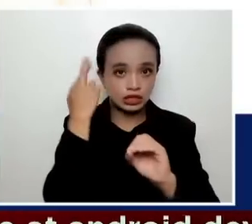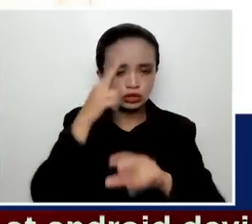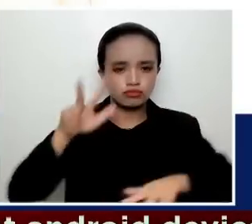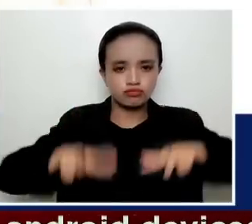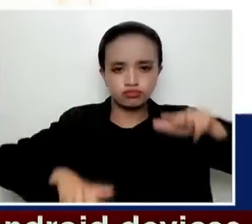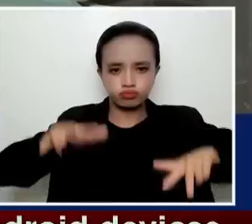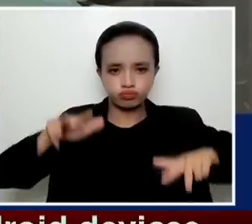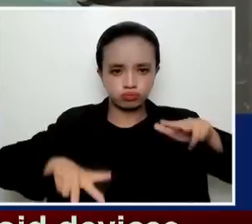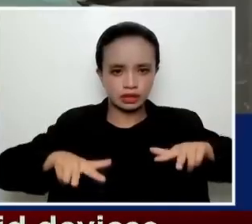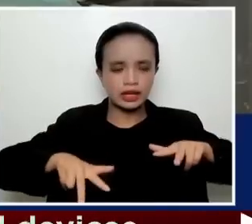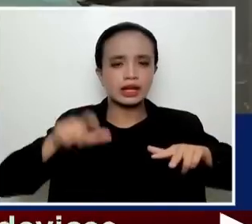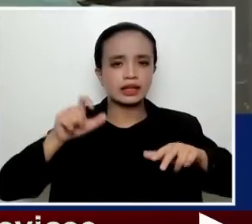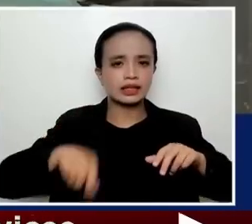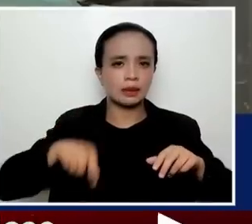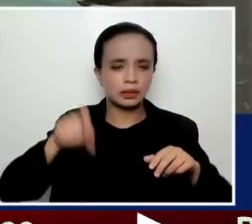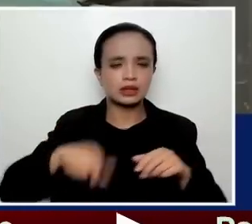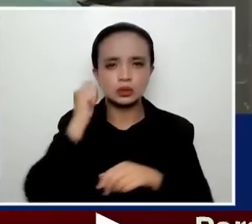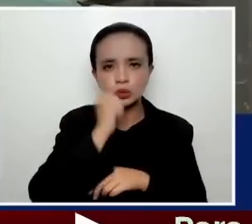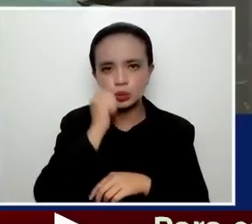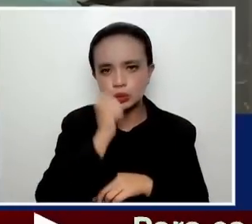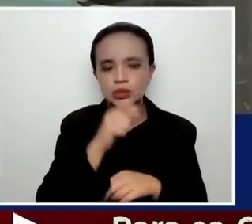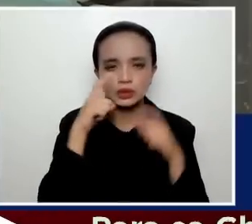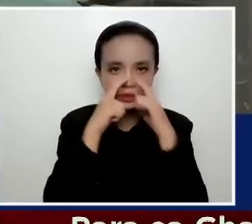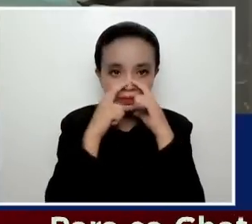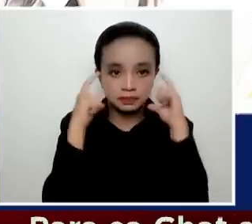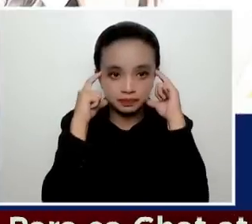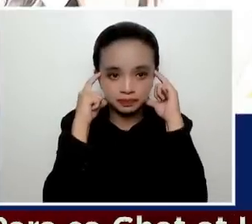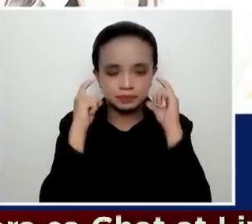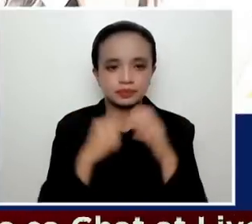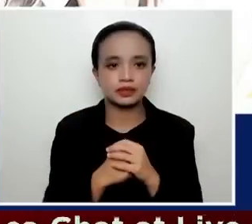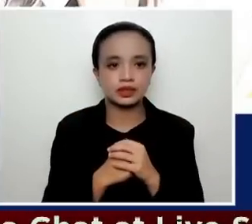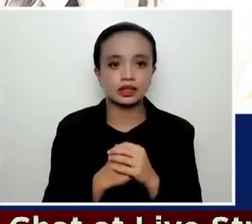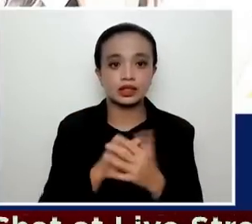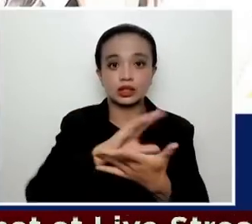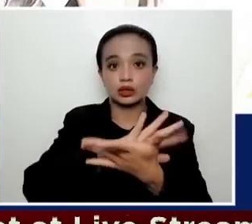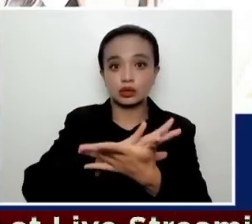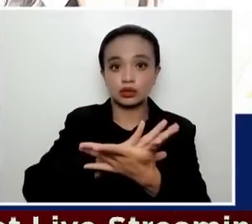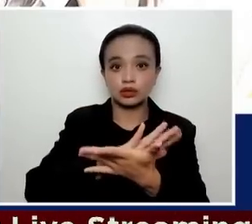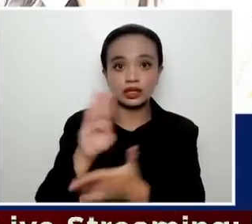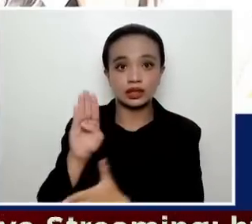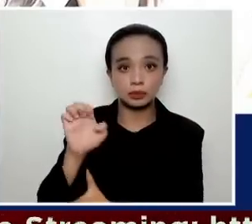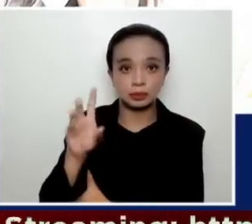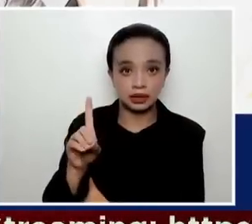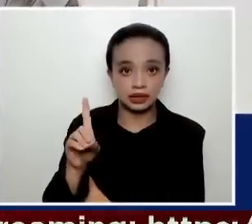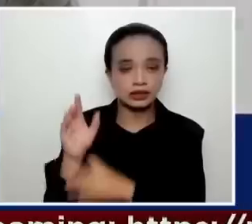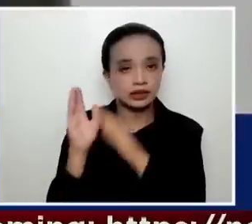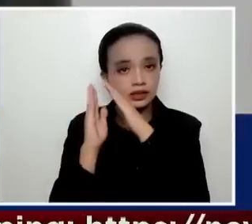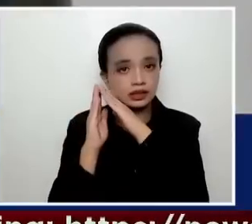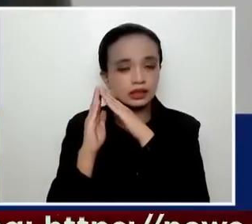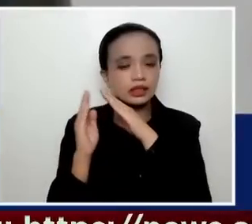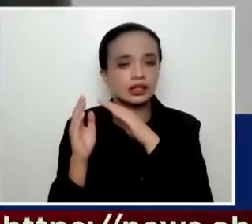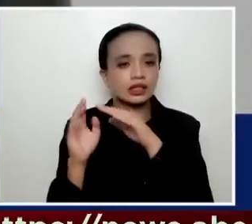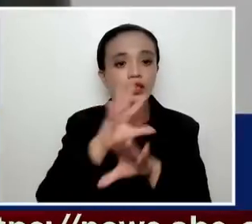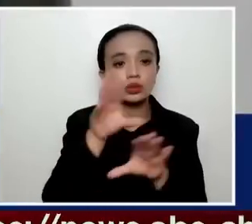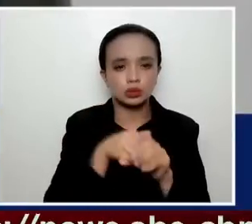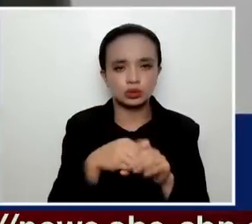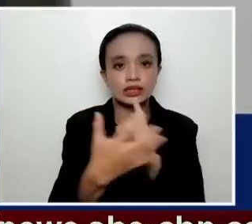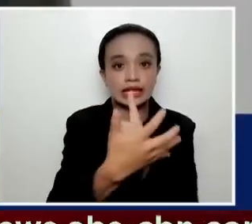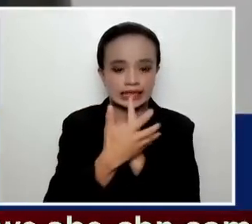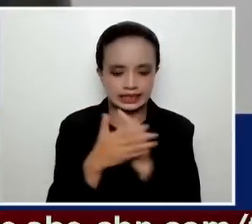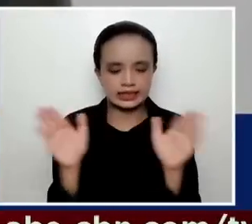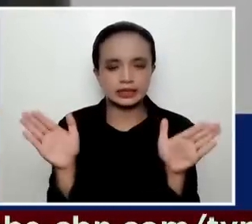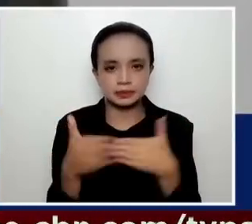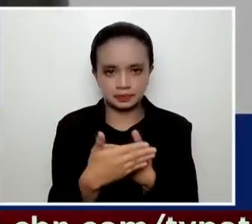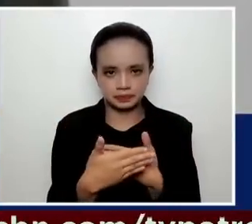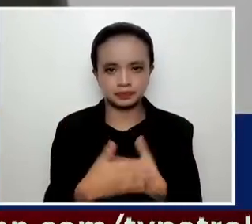pagsusuot ng mask. Unti-unti na rin isasama ang COVID bed sa mga isolation room ng mga ospital. We have our isolation rooms that had